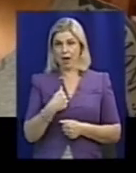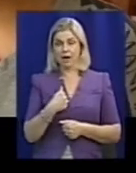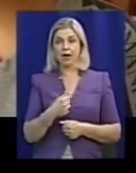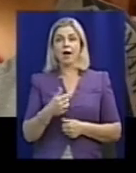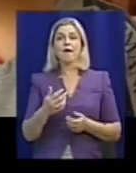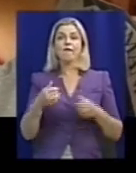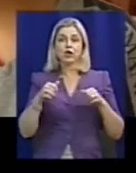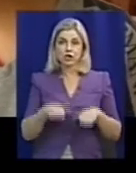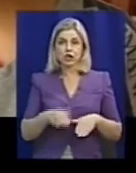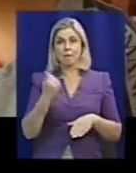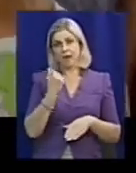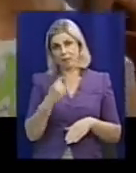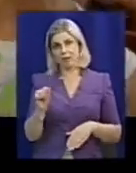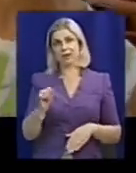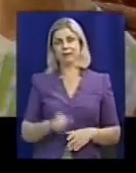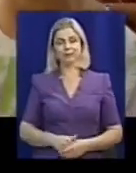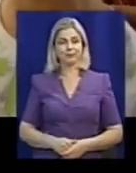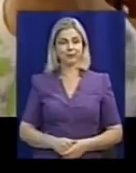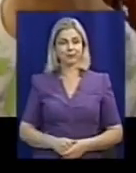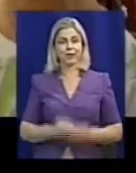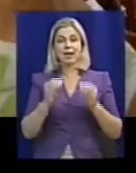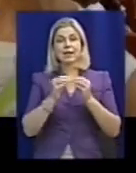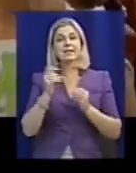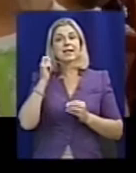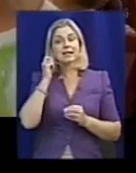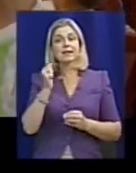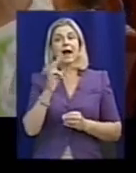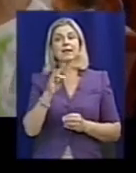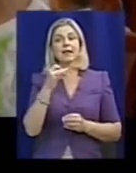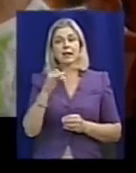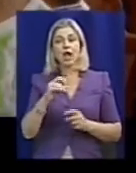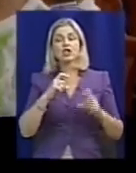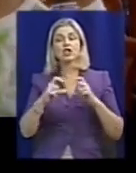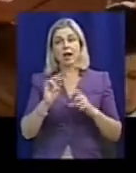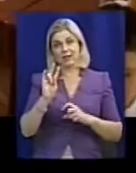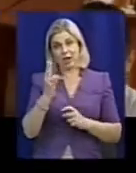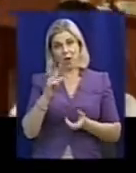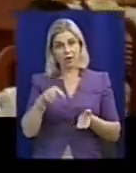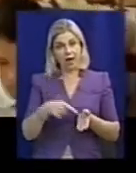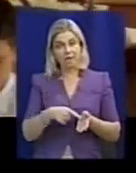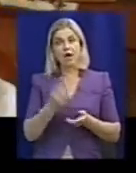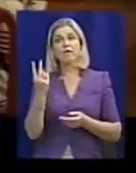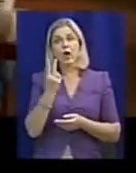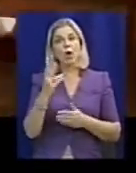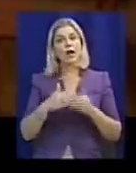я вирішив перемогти. 10-річний Андрій Балицький – шахіст з Миколаєва. Має